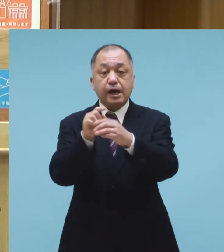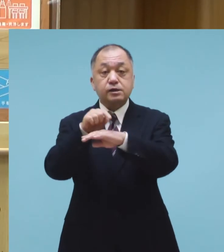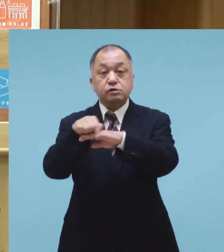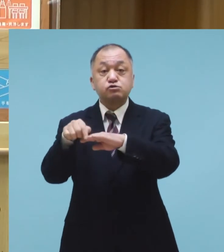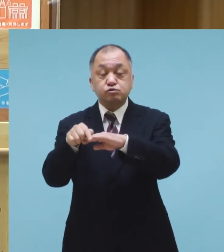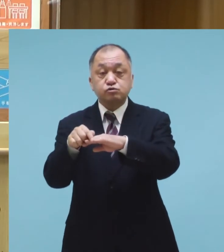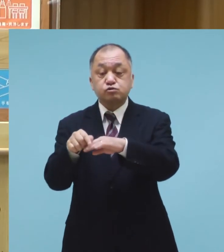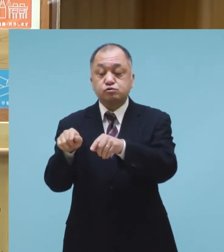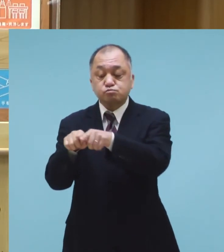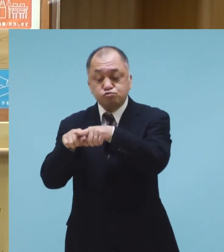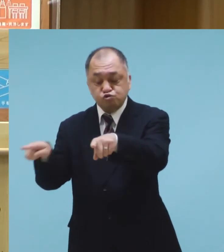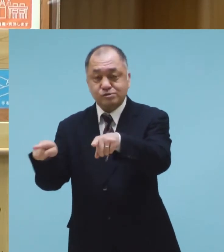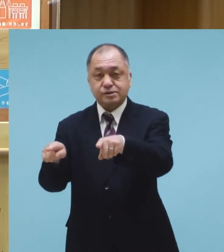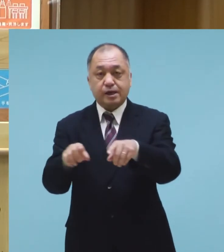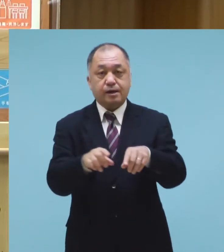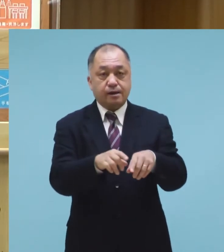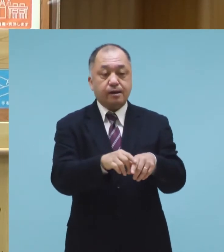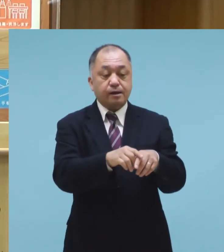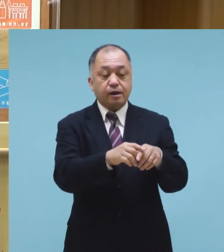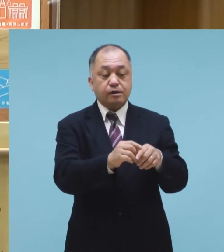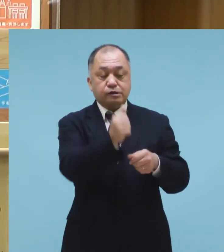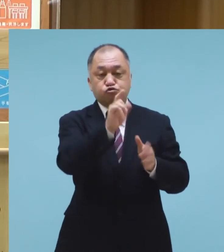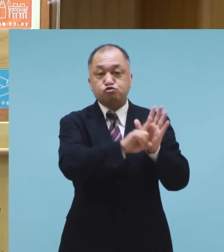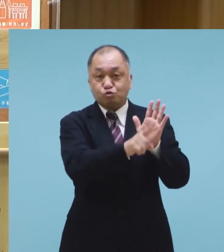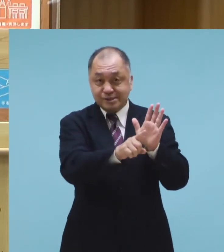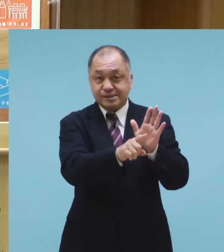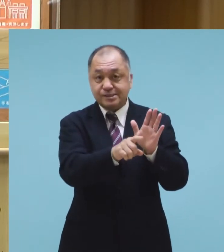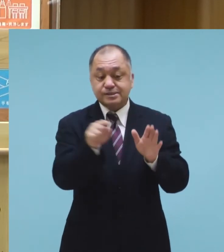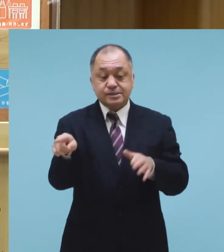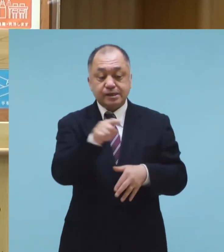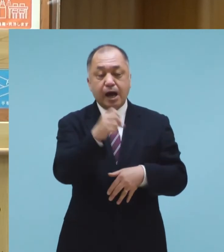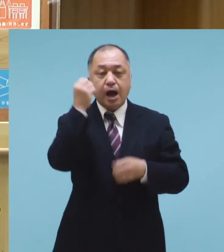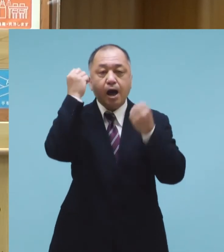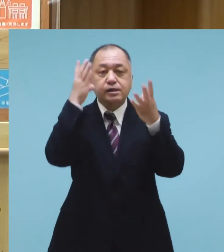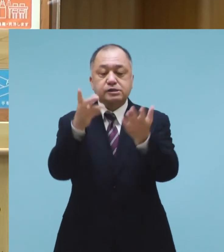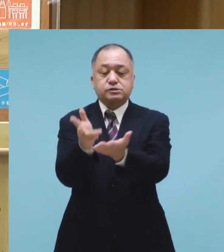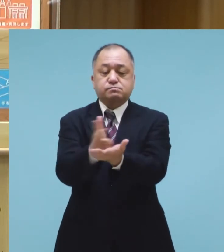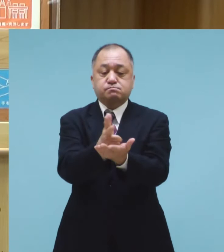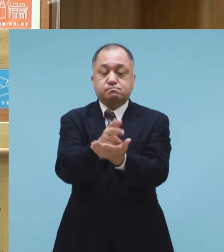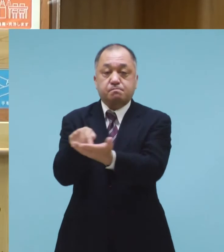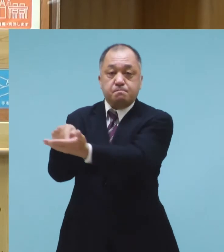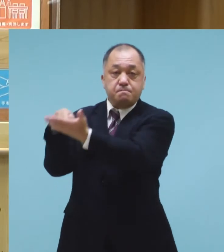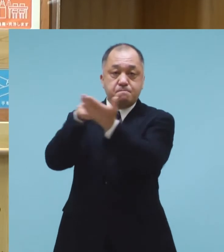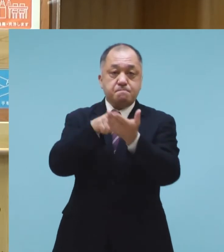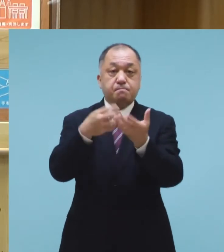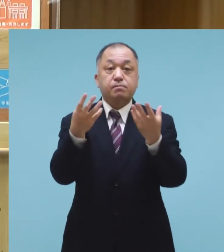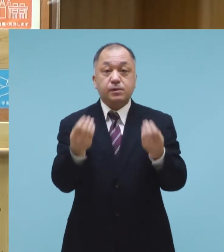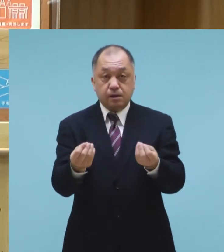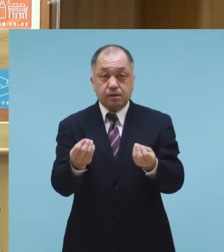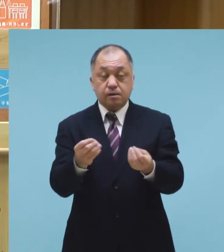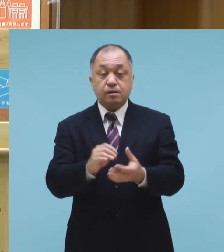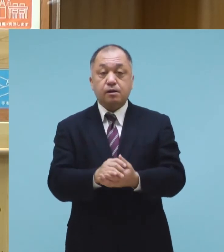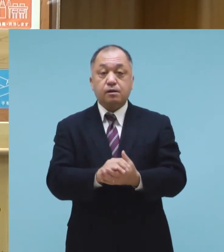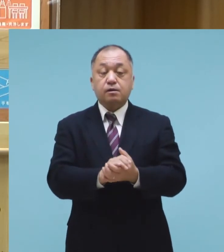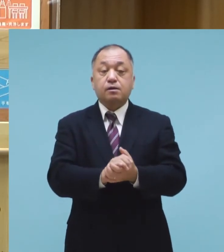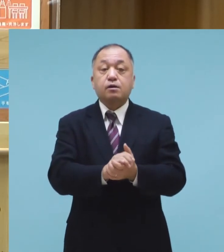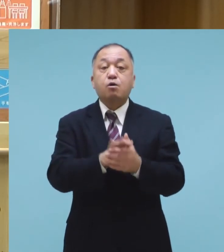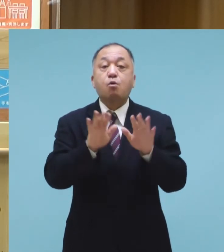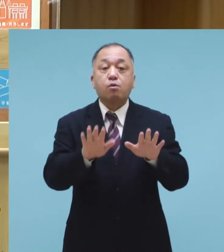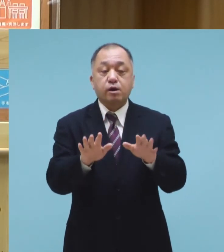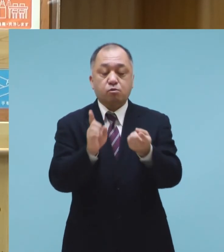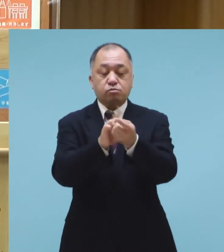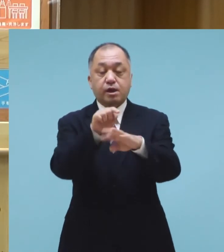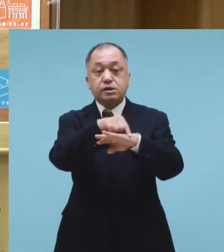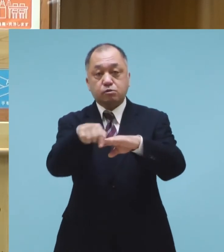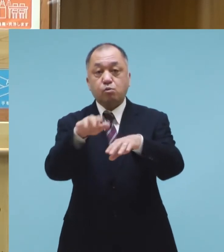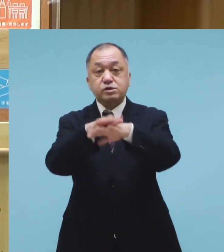防止等重点措置、その中身っていうのが新しくなった対処方針出ました。そういったものも踏まえて、今回の対策札